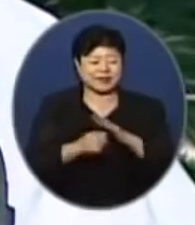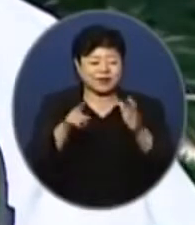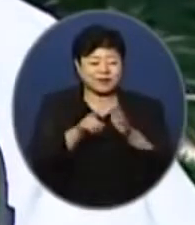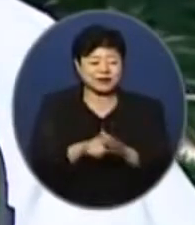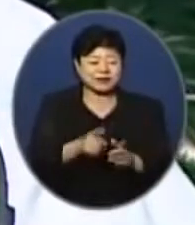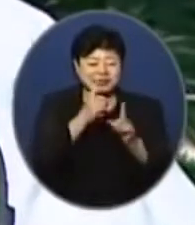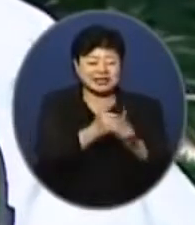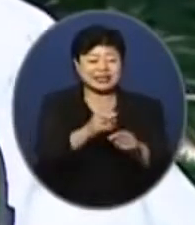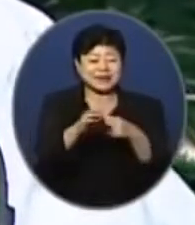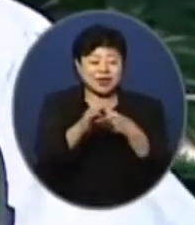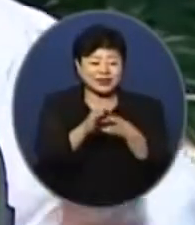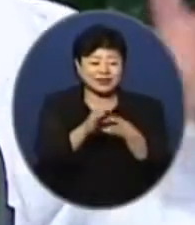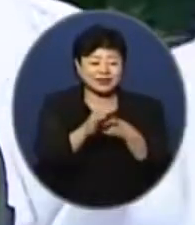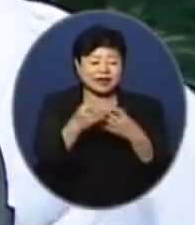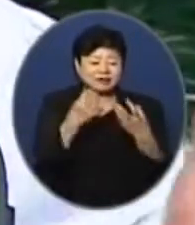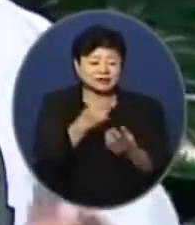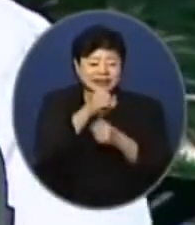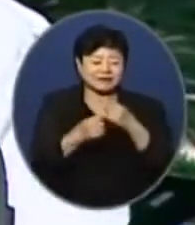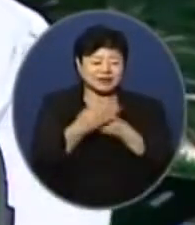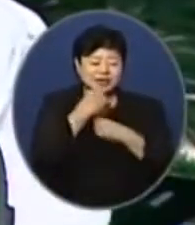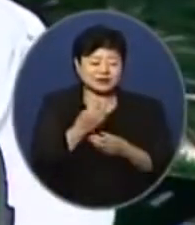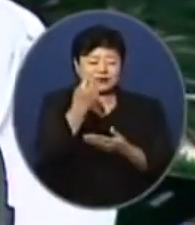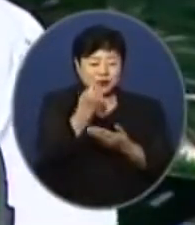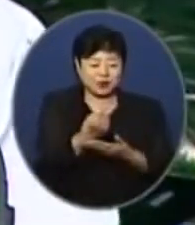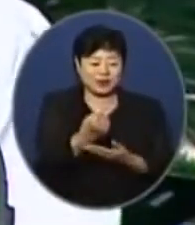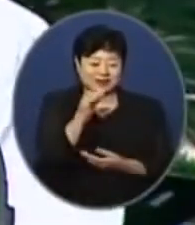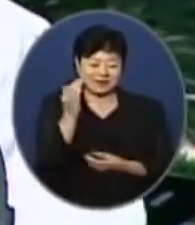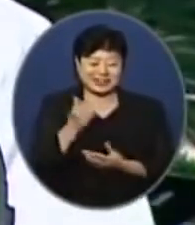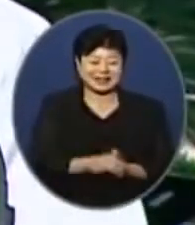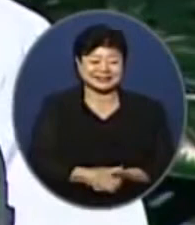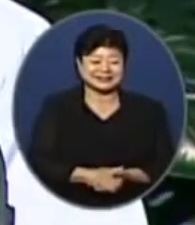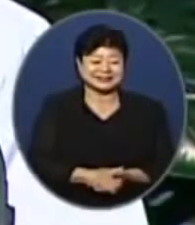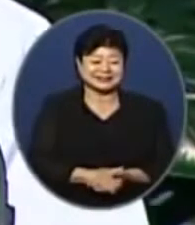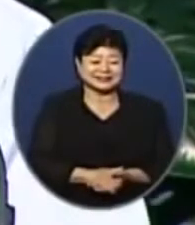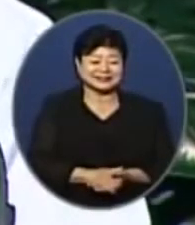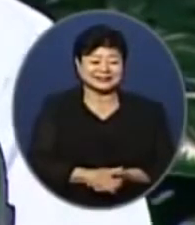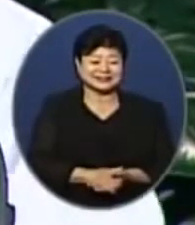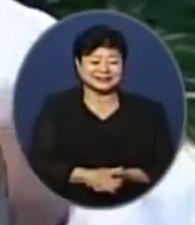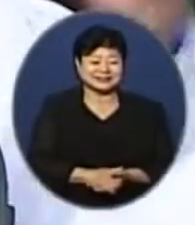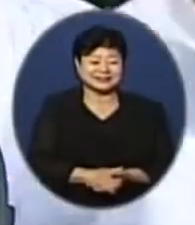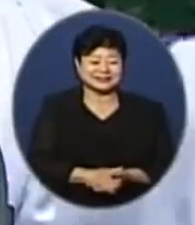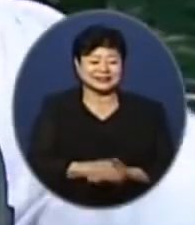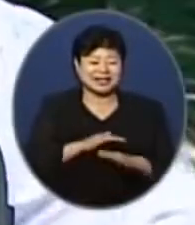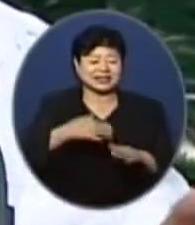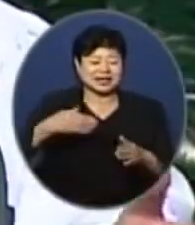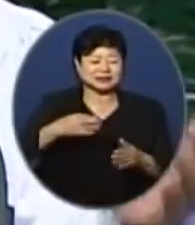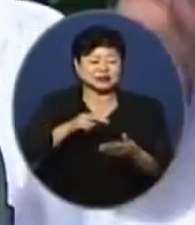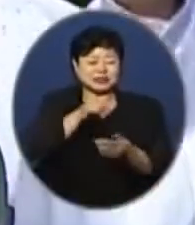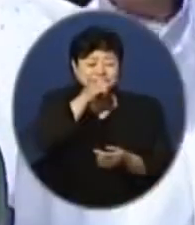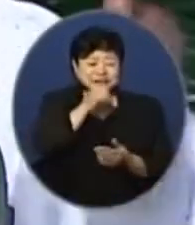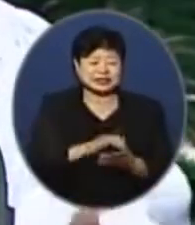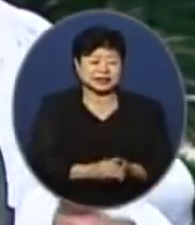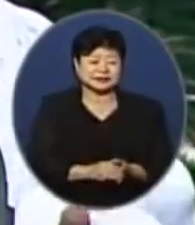믿음으로 이겨내면 풍성한 하나님의 은혜와 축복이 우리 대한민국에 임할 것입니다. 아직도 해결되지 않은 문제가 있습니다.